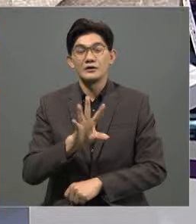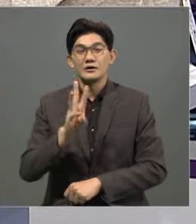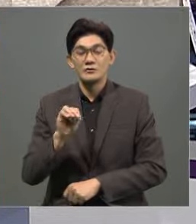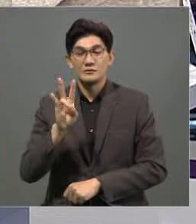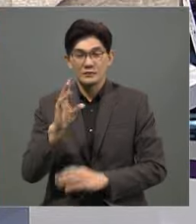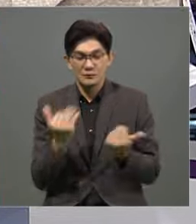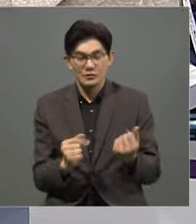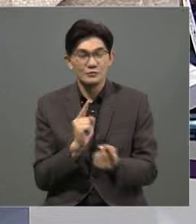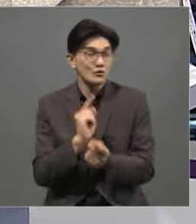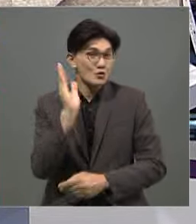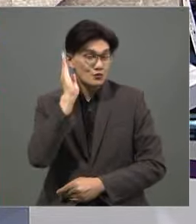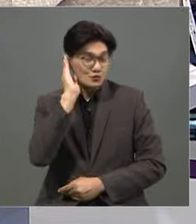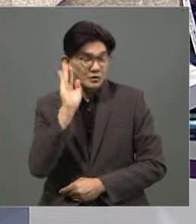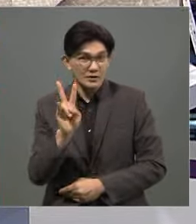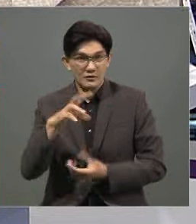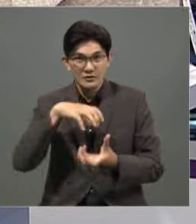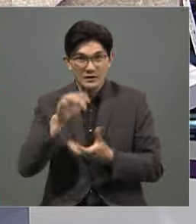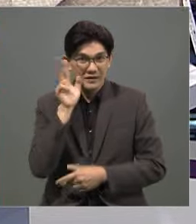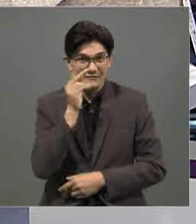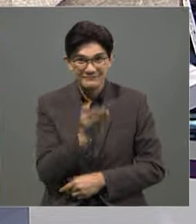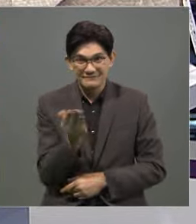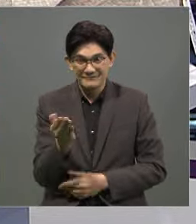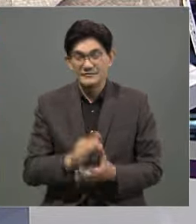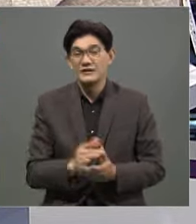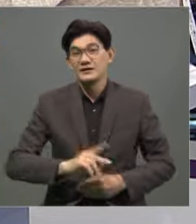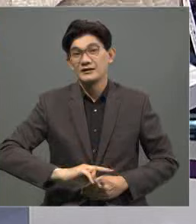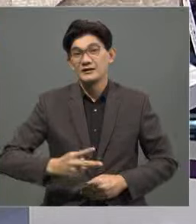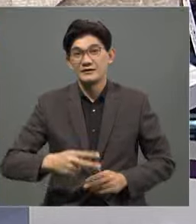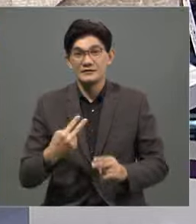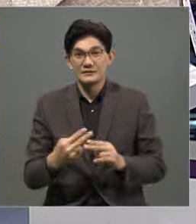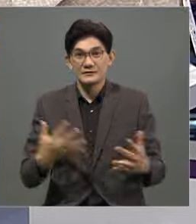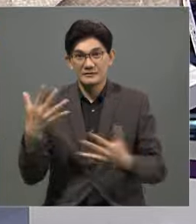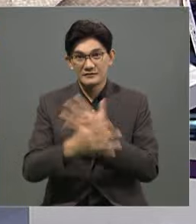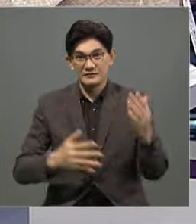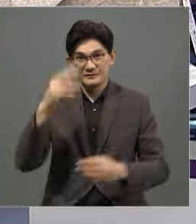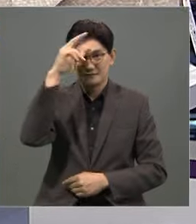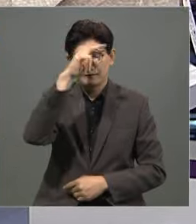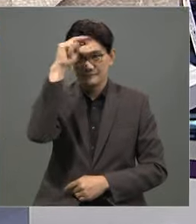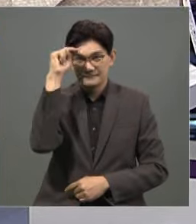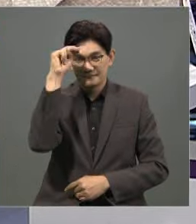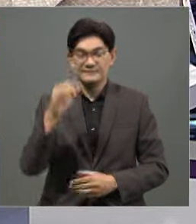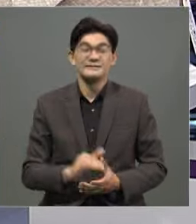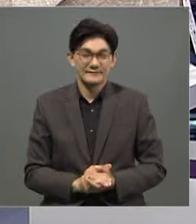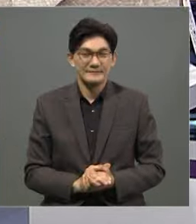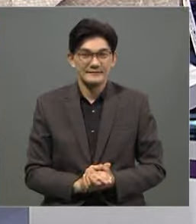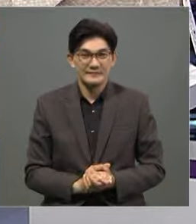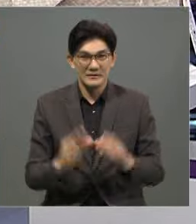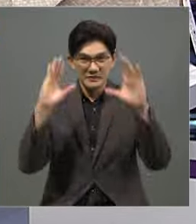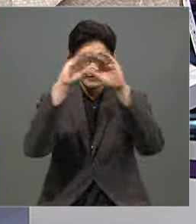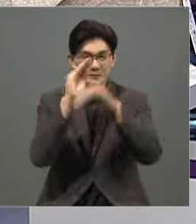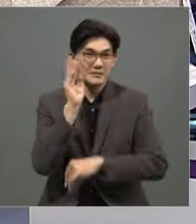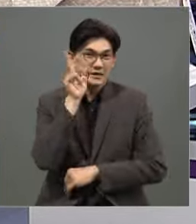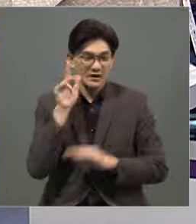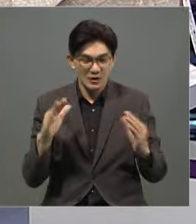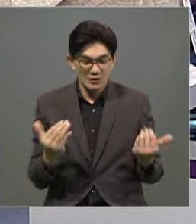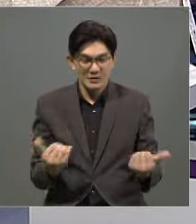กรกฎยอดชัยผมจิรพัฒน์อุดมสิริวัฒน์ทีมข่าว NBTนิวสและล่ามภาษามือวันนี้คุณชนะนพพุทธยุคข่าวค่ำ NBTนิวส